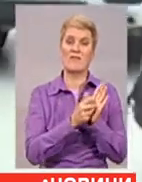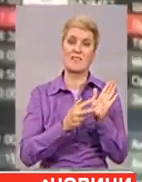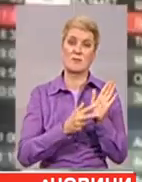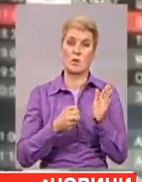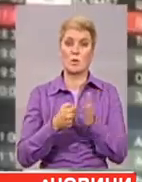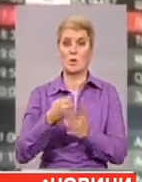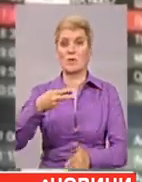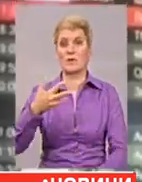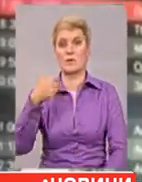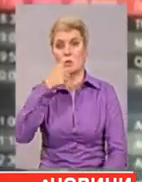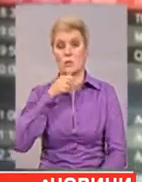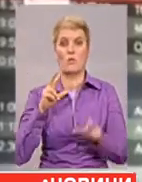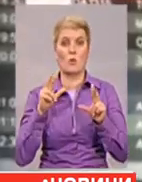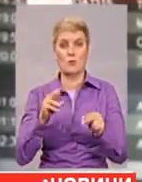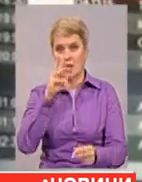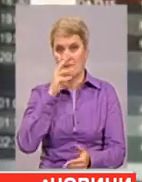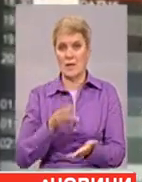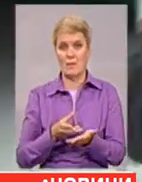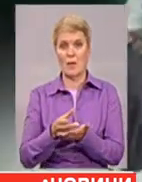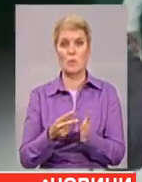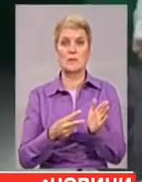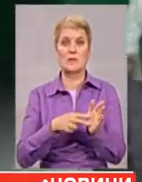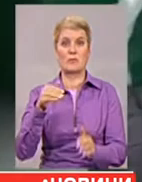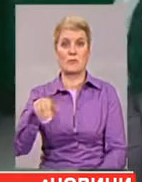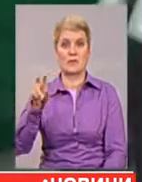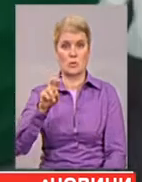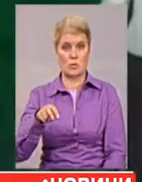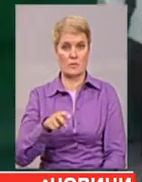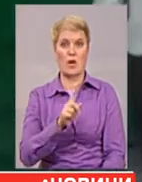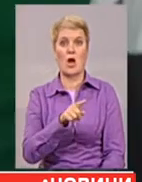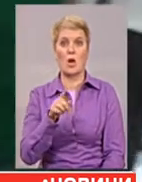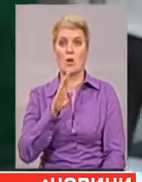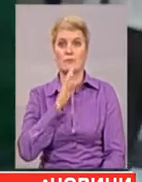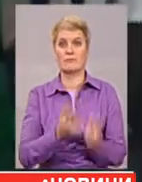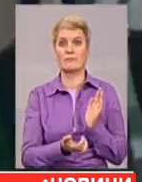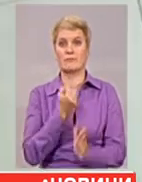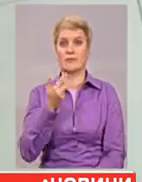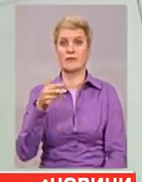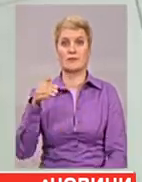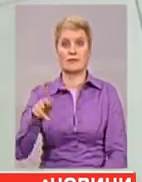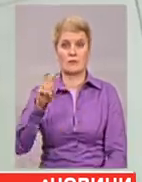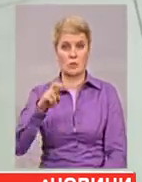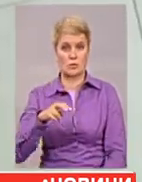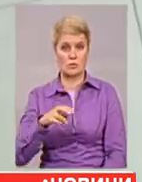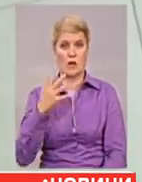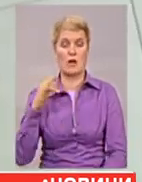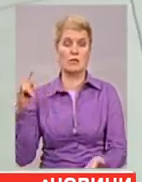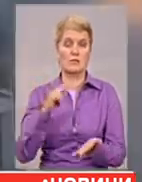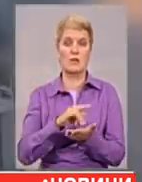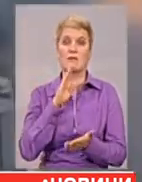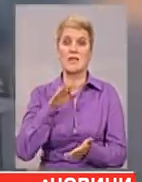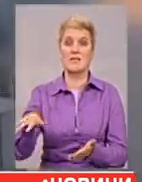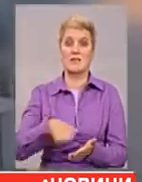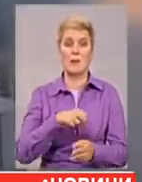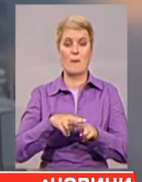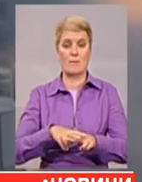25 років. Обіцяли їм зарплату до 7 тисяч доларів. За кожну працівницю платили близько 3 тисяч доларів. По прильоту дівчат забирали паспорти.